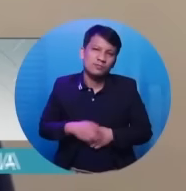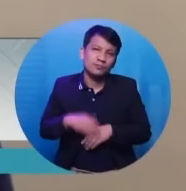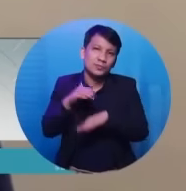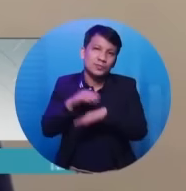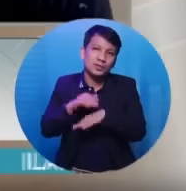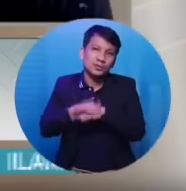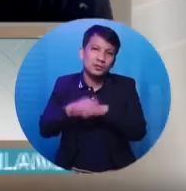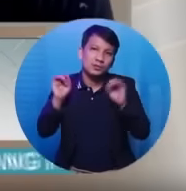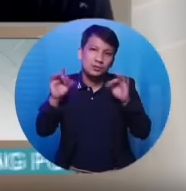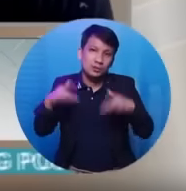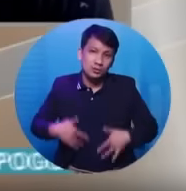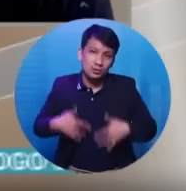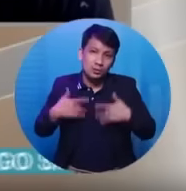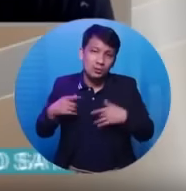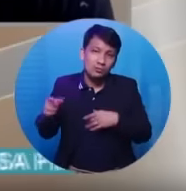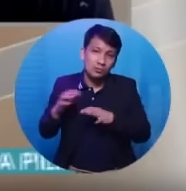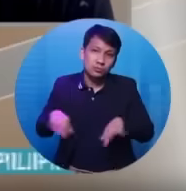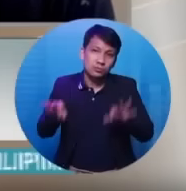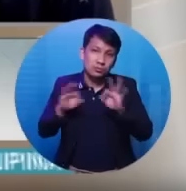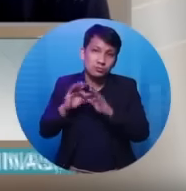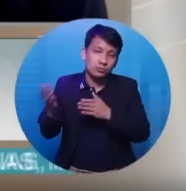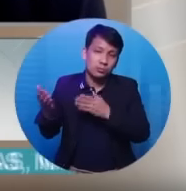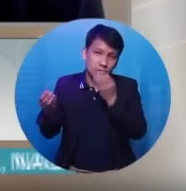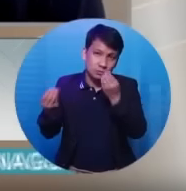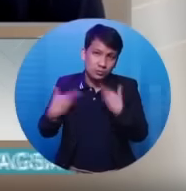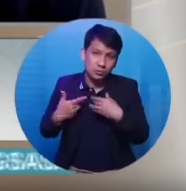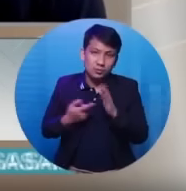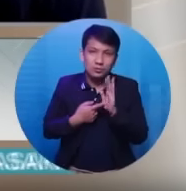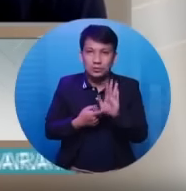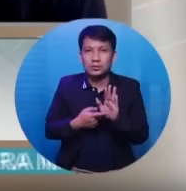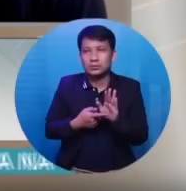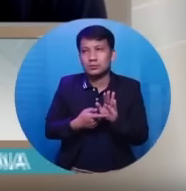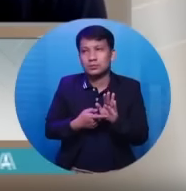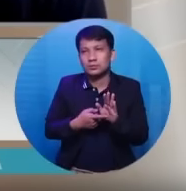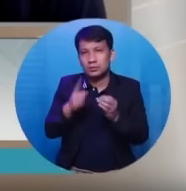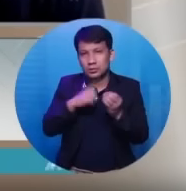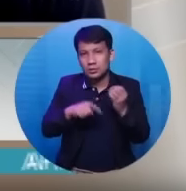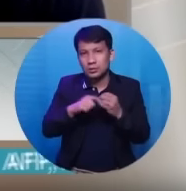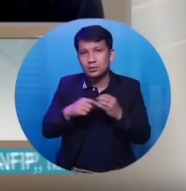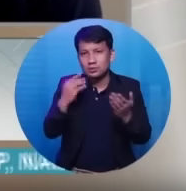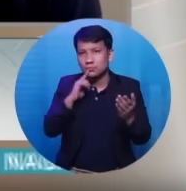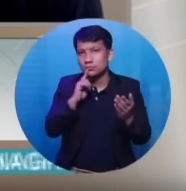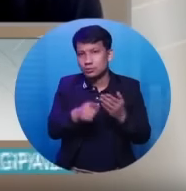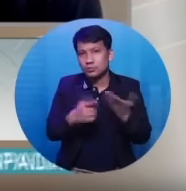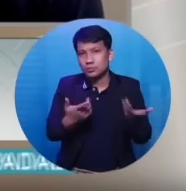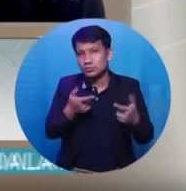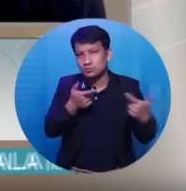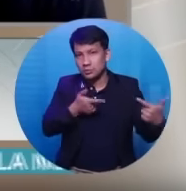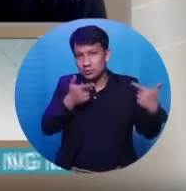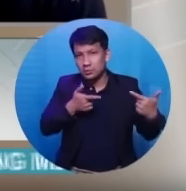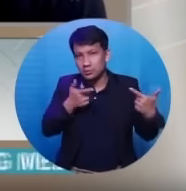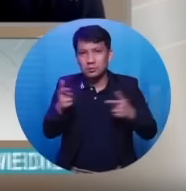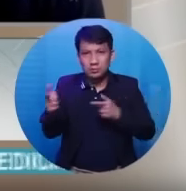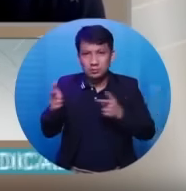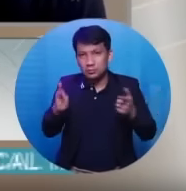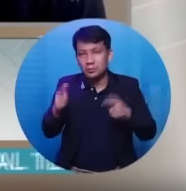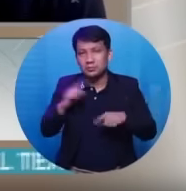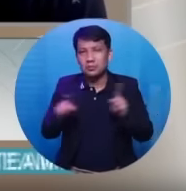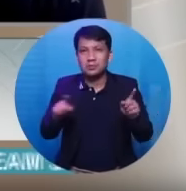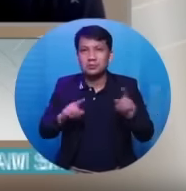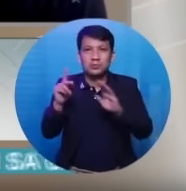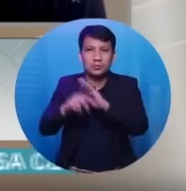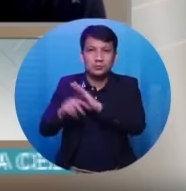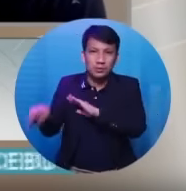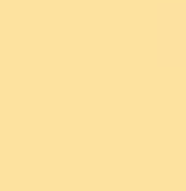naman, kasi pag naghamon ka, duel yun. Ibig sabihin, nandun yung intention mo, babaril mo talaga siya. That's true, okay, sir. Patayan. So grave threat yun nga.